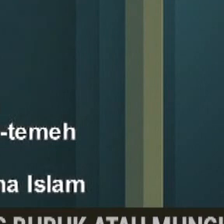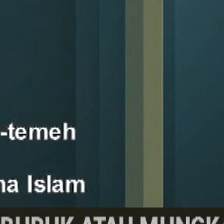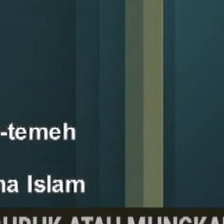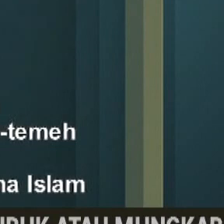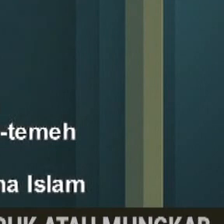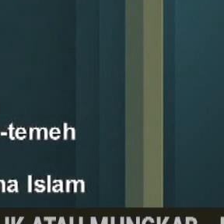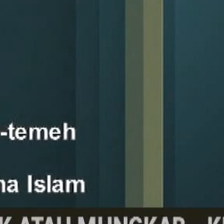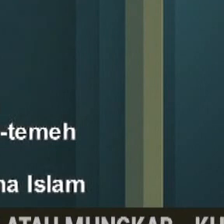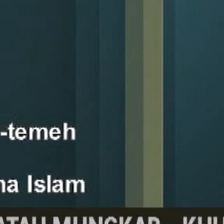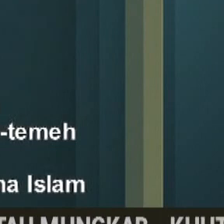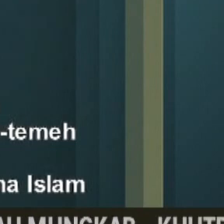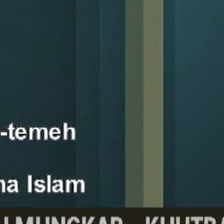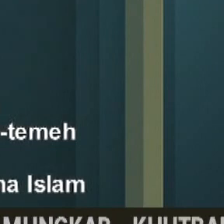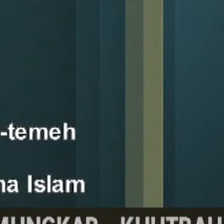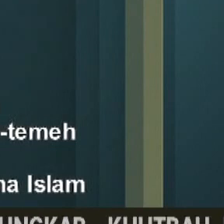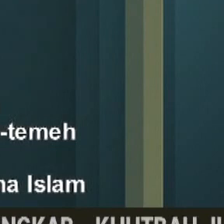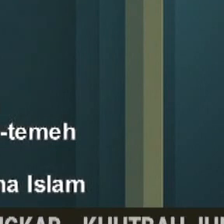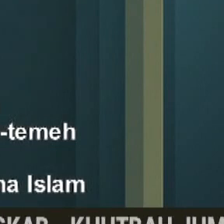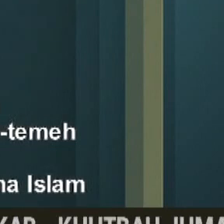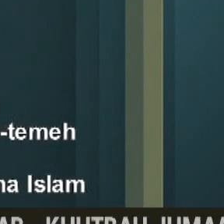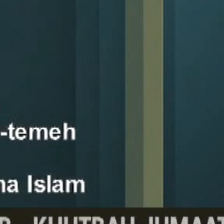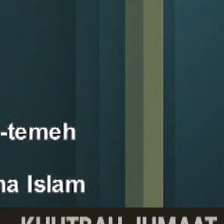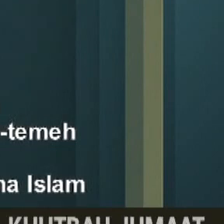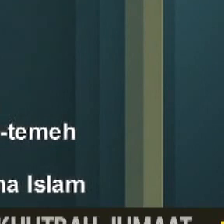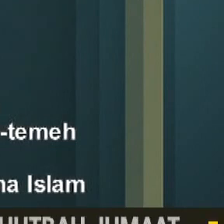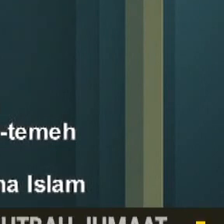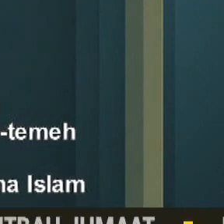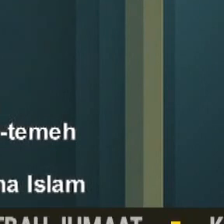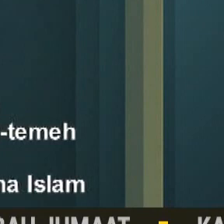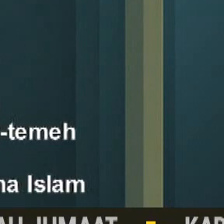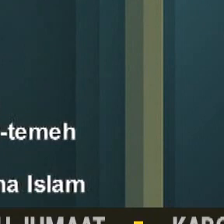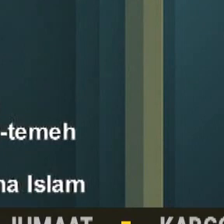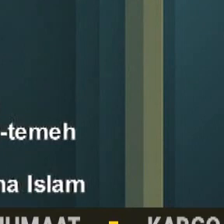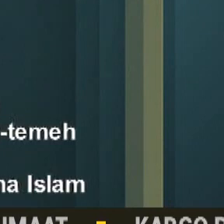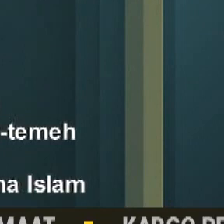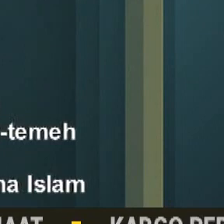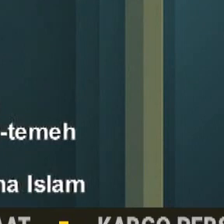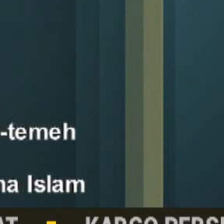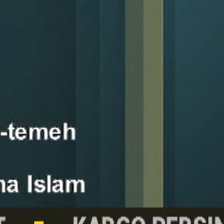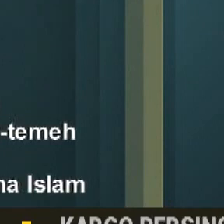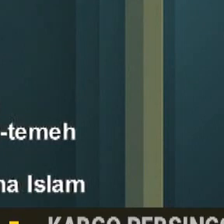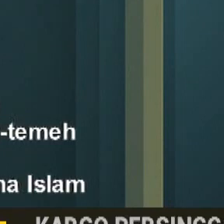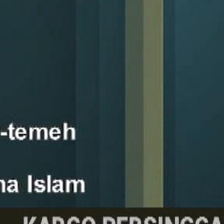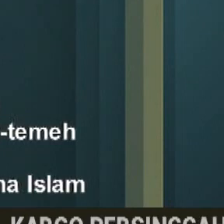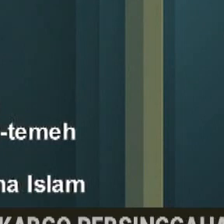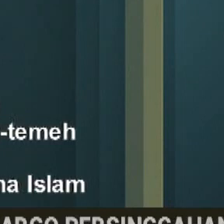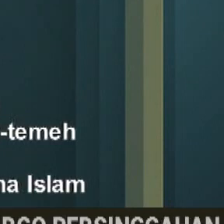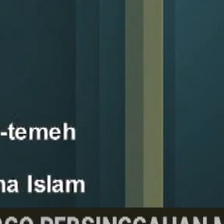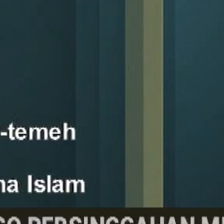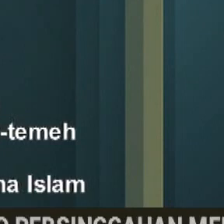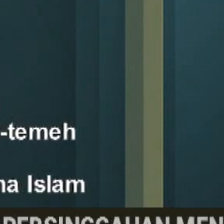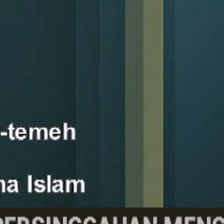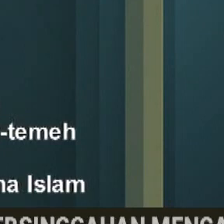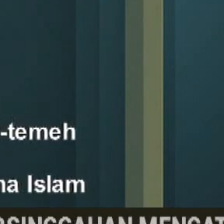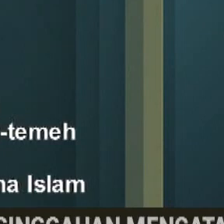minannas. Jangan sampai lidah yang mengeluarkan nasihat dan teguran itu menyebabkan keretakan dan kerenggangan